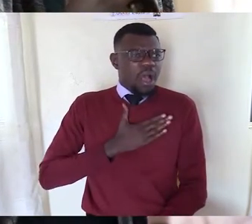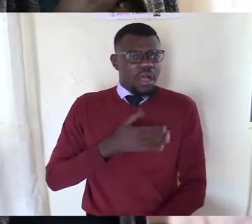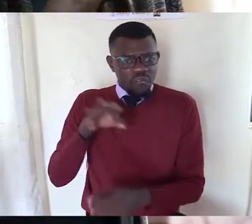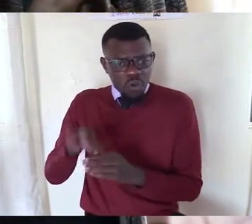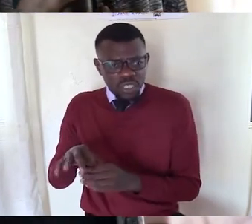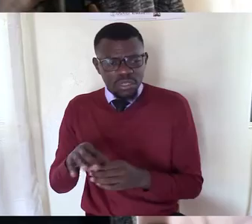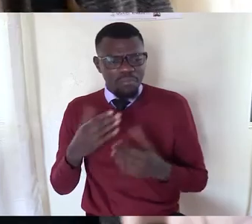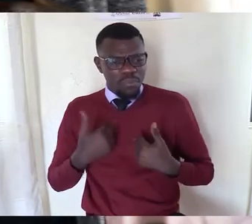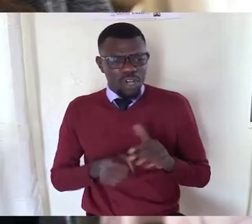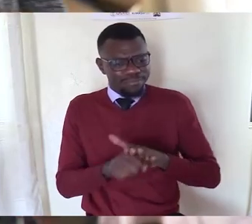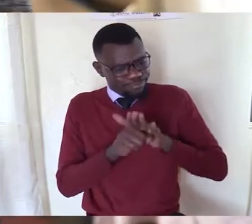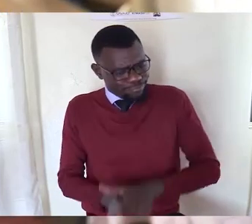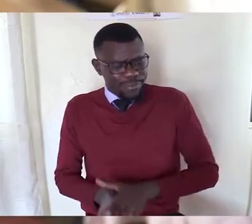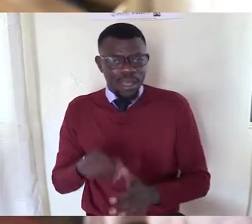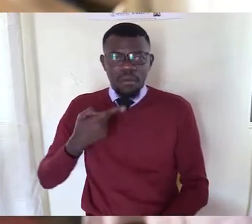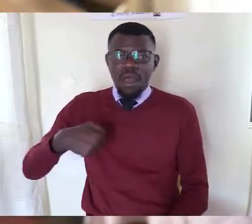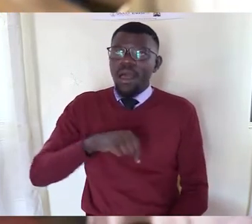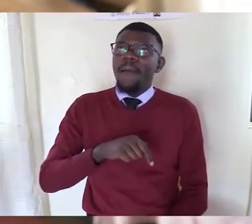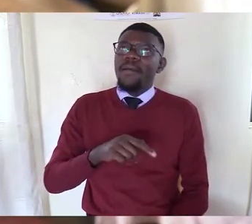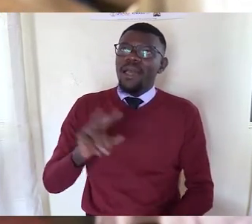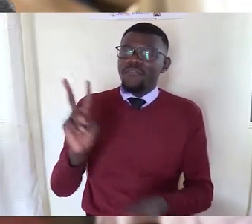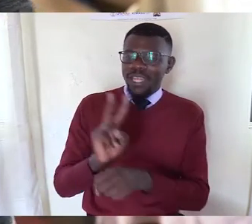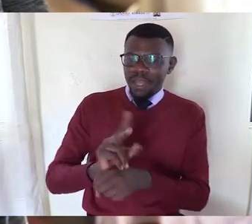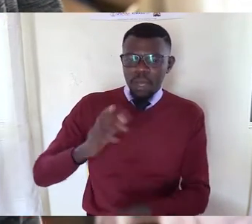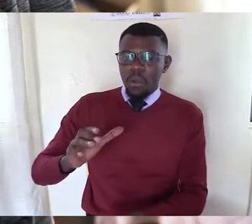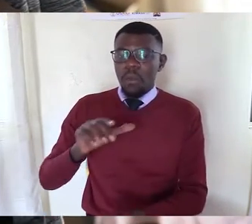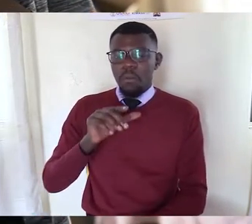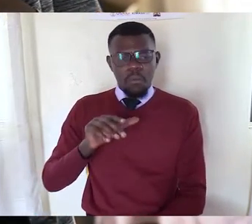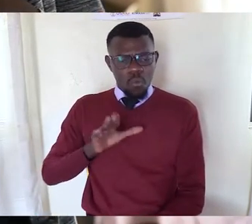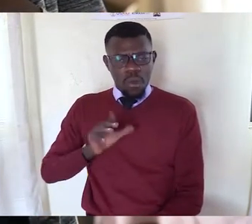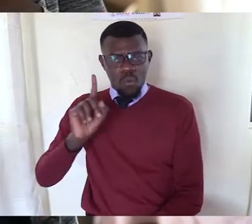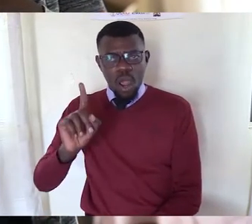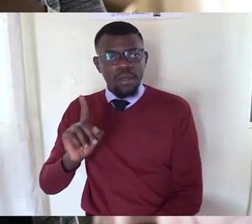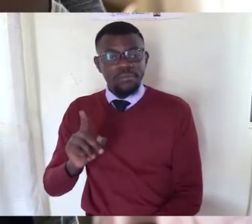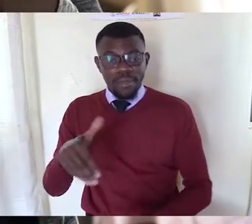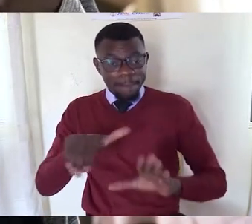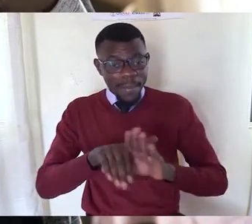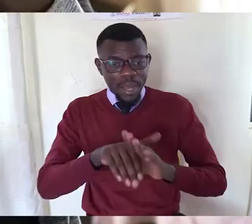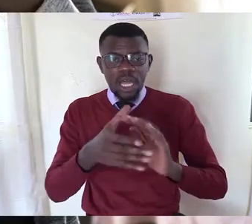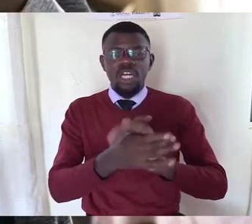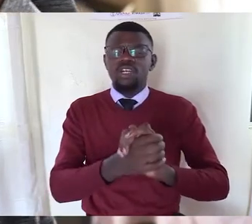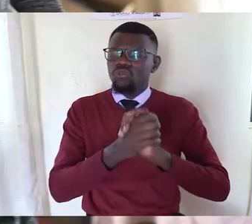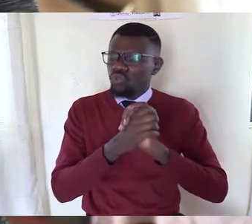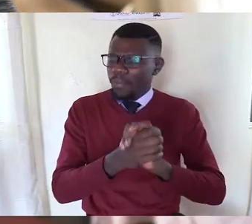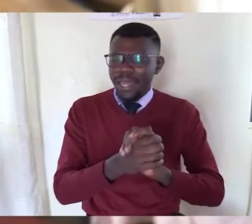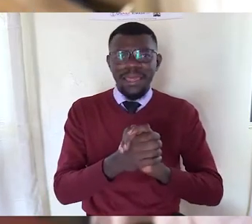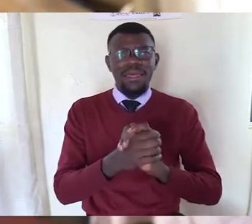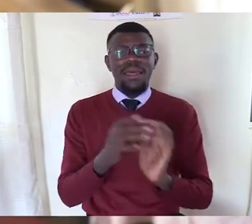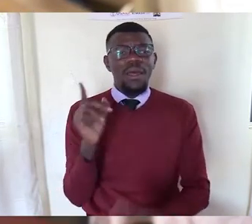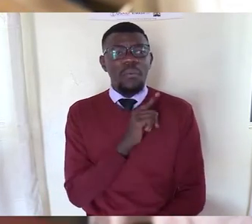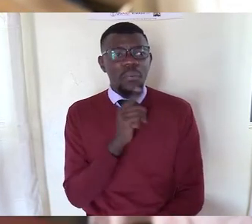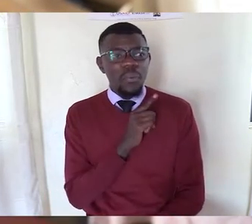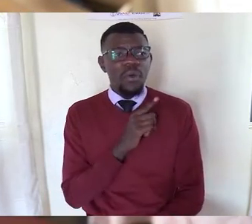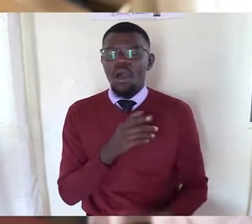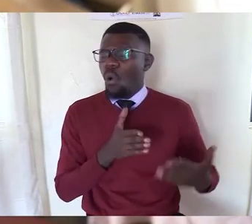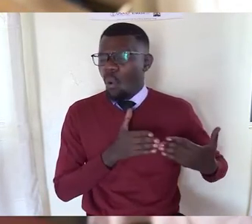tunanyanyaswa. Mama mmoja aliniambia pale Vihiga, yeye alikuwa wa Jubilee. And because she's a supporter of Jubilee, she was